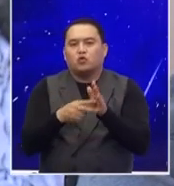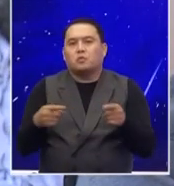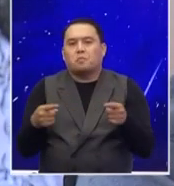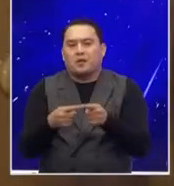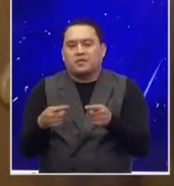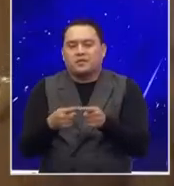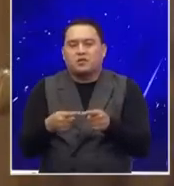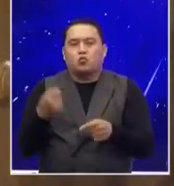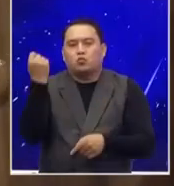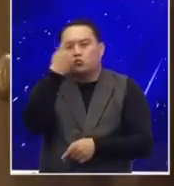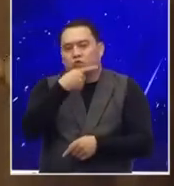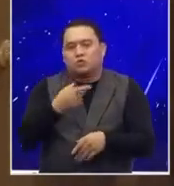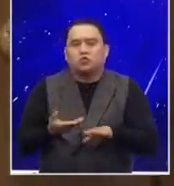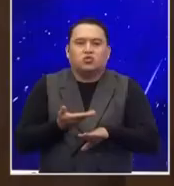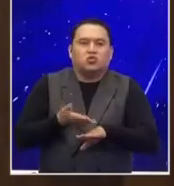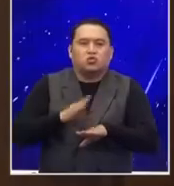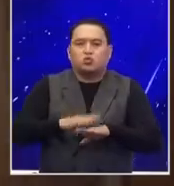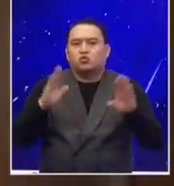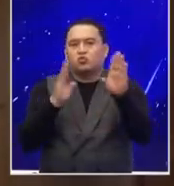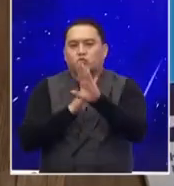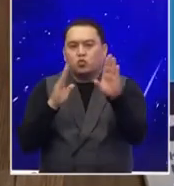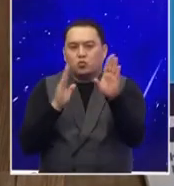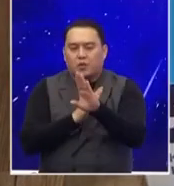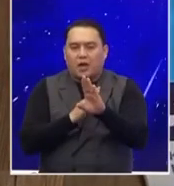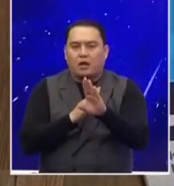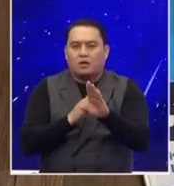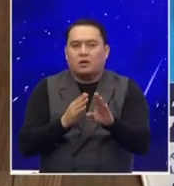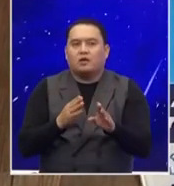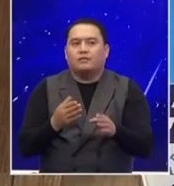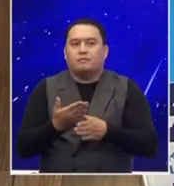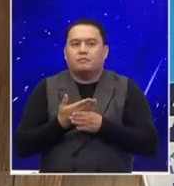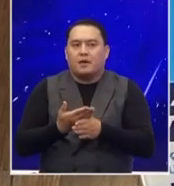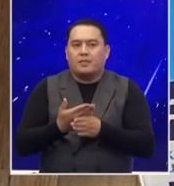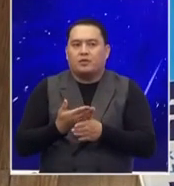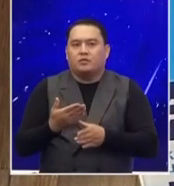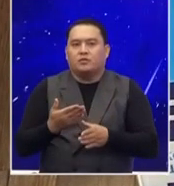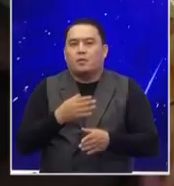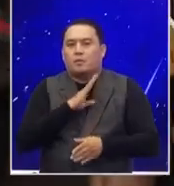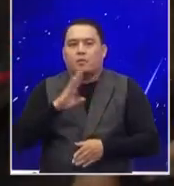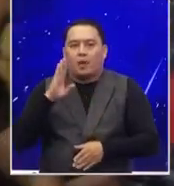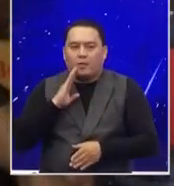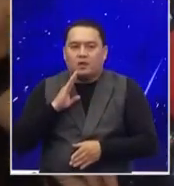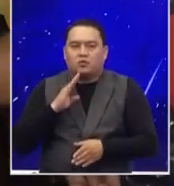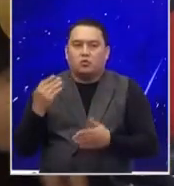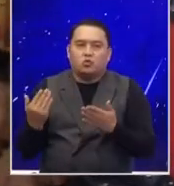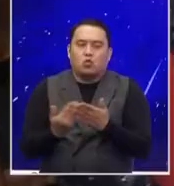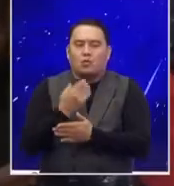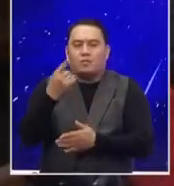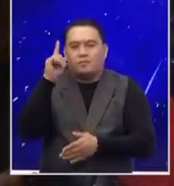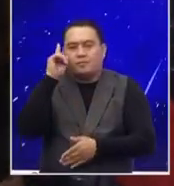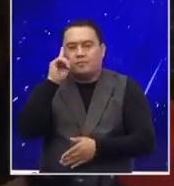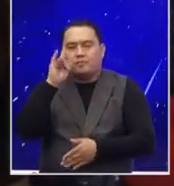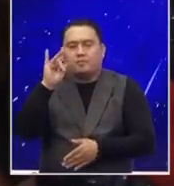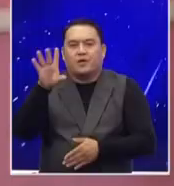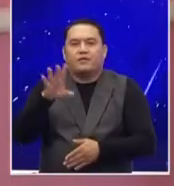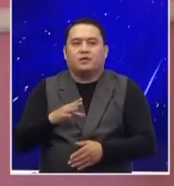съемным углам. Узнав о ее нелегкой судьбе, благотворительный фонд «Харекет» не остался в стороне и помог многодетной матери снова поверить в светлое